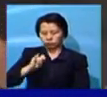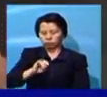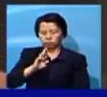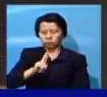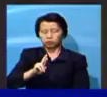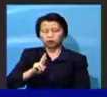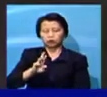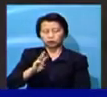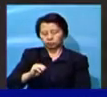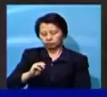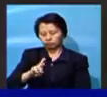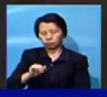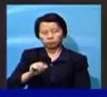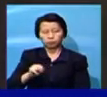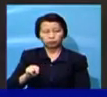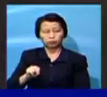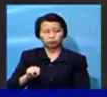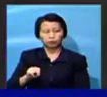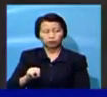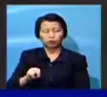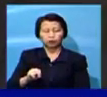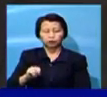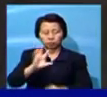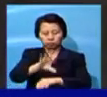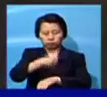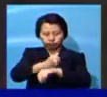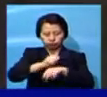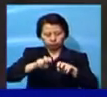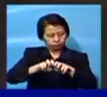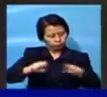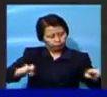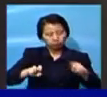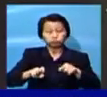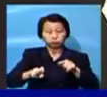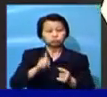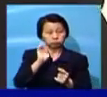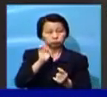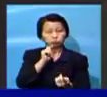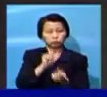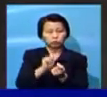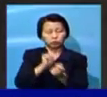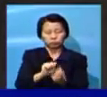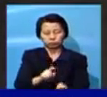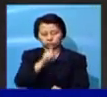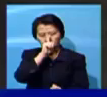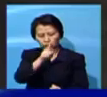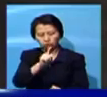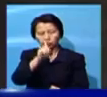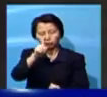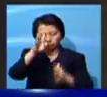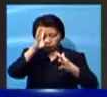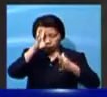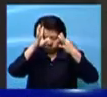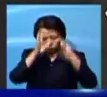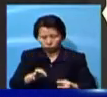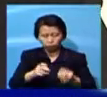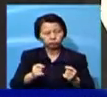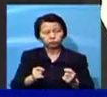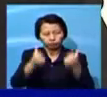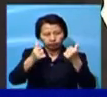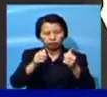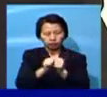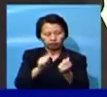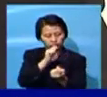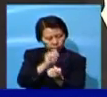jaafar yang juga presiden CJ F penubuhan panel tersebut dilihat bertepatan dalam memastikan satu keputusan pantas